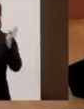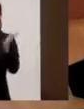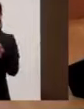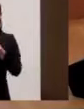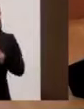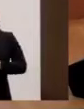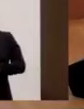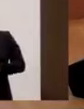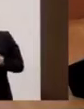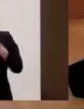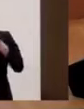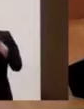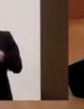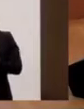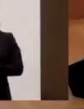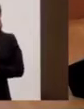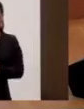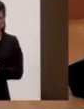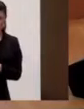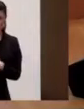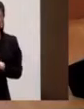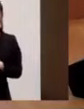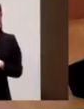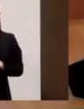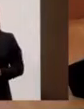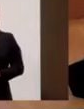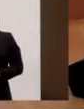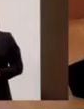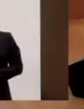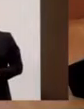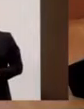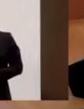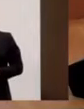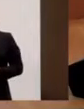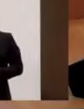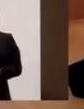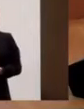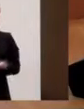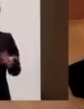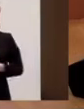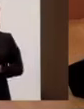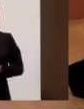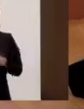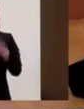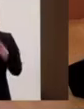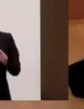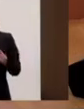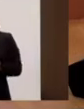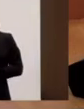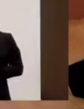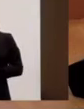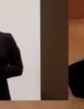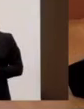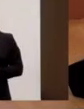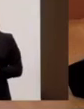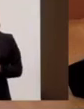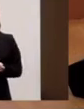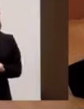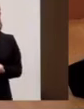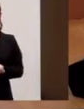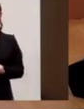Regione Lombardia, l'assessore Giulio Gallera, assessore al welfare della Regione Lombardia,